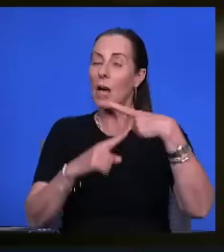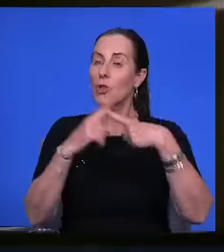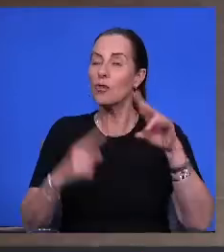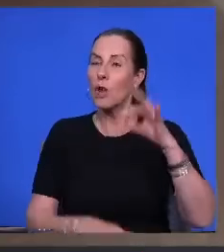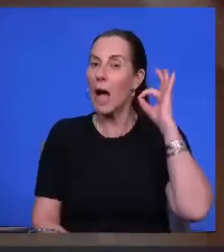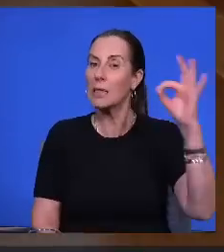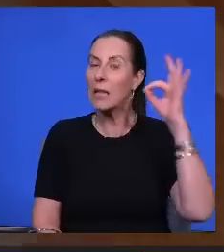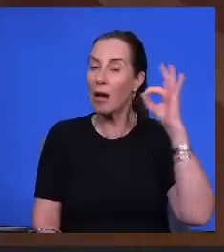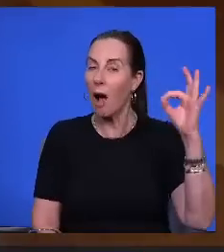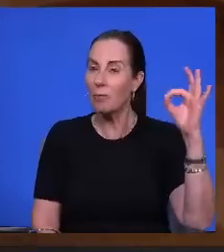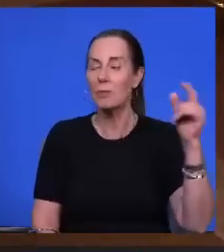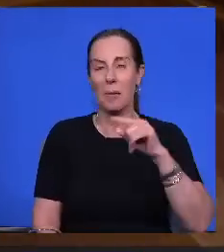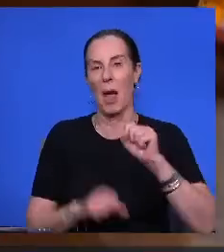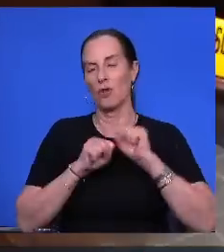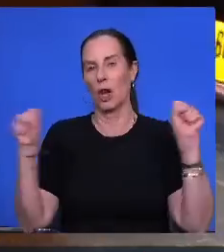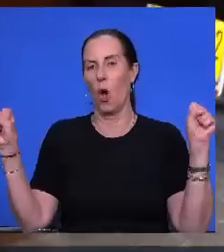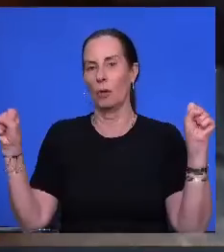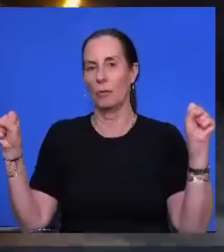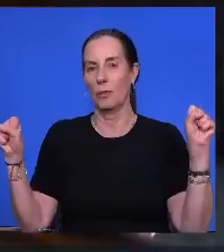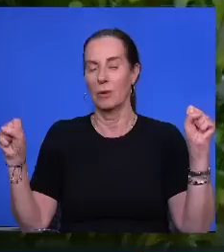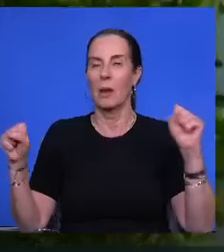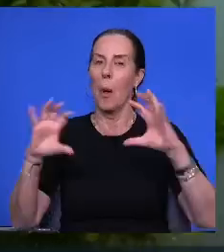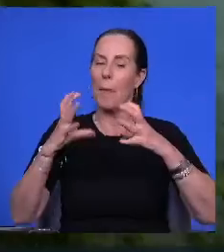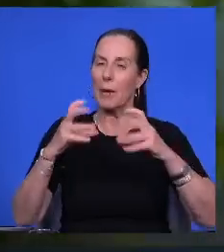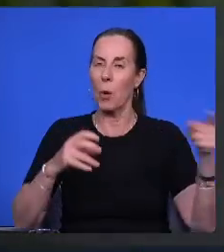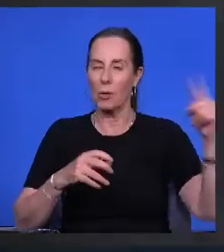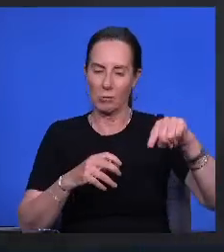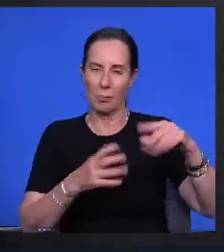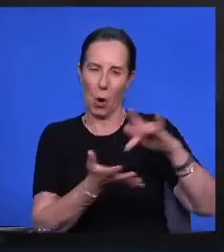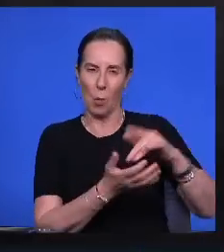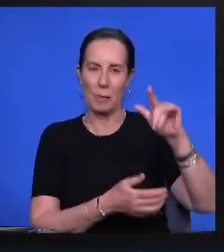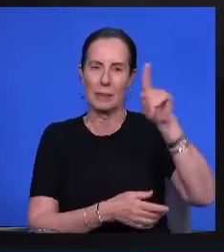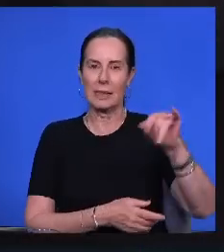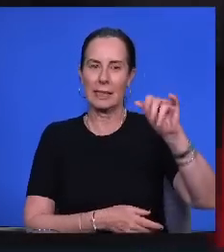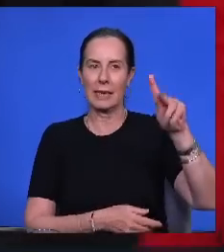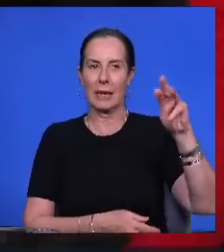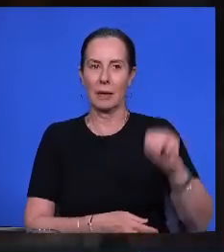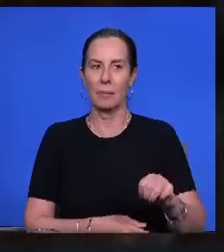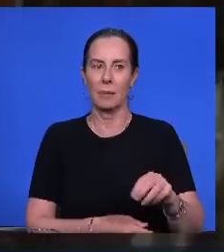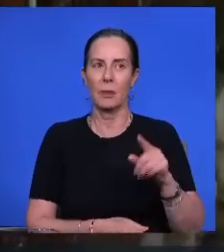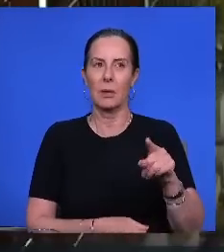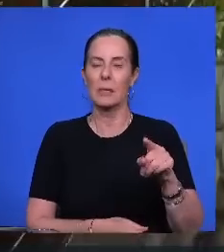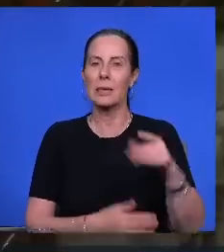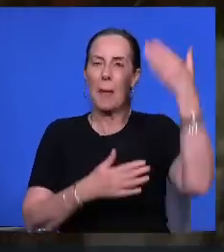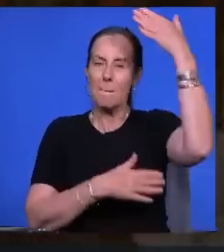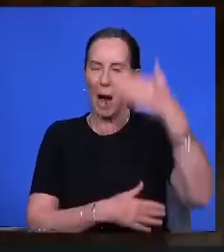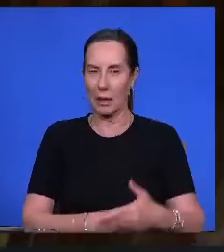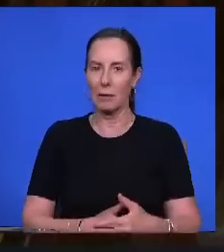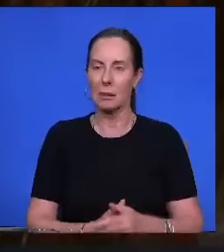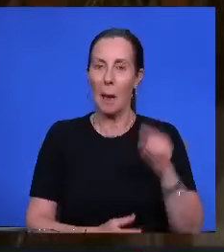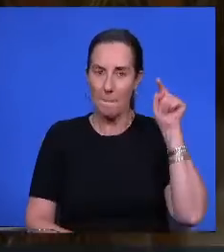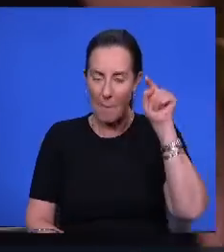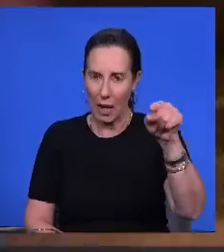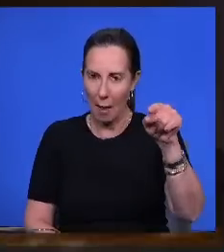אדום באשקלון, בקיבוץ כרמיה ובאזור זיקים. זה ריקושט מהקיר, אחי. כן, זה פגע בקיר. זה פגע בקיר